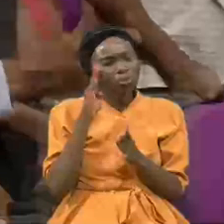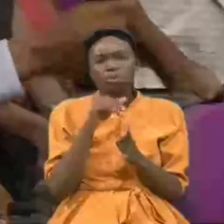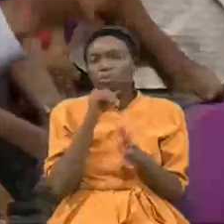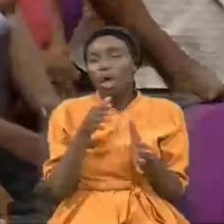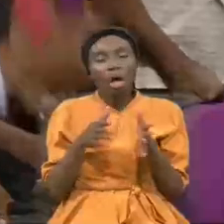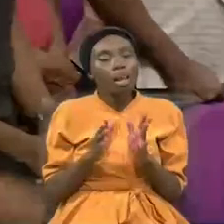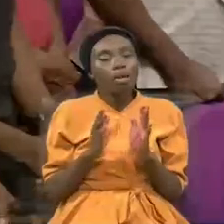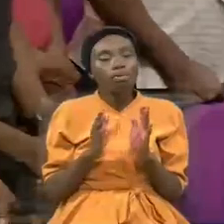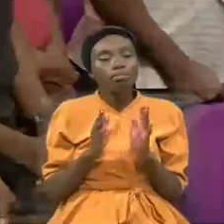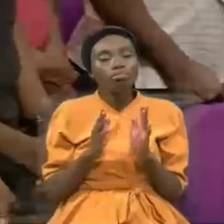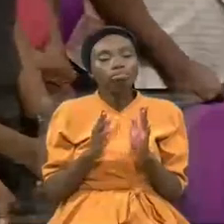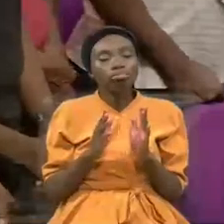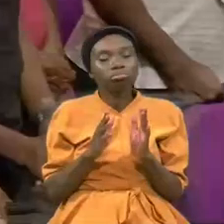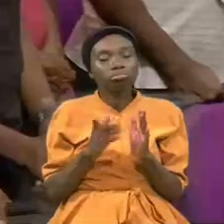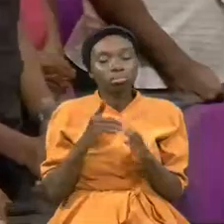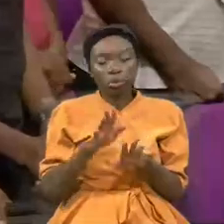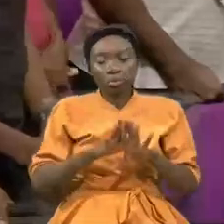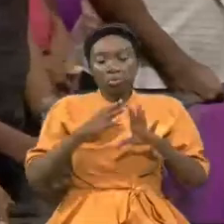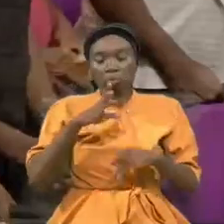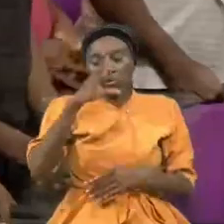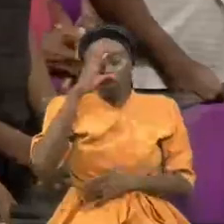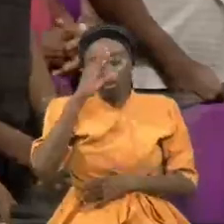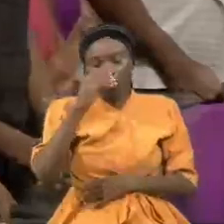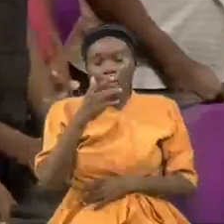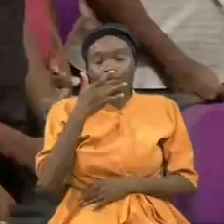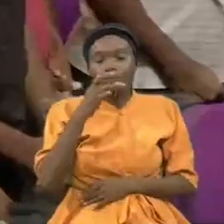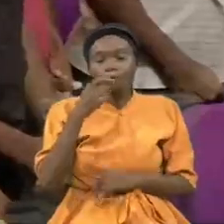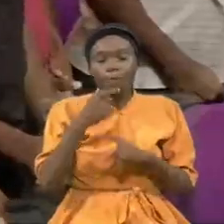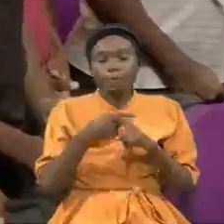N'allez pas permettre à la crainte des hommes.